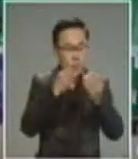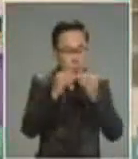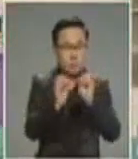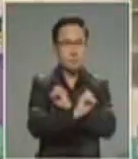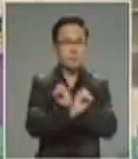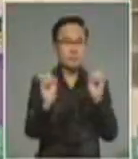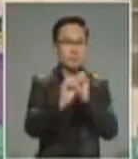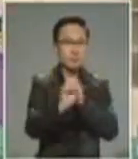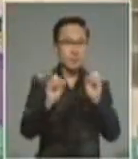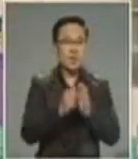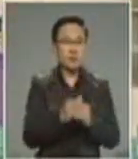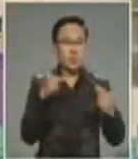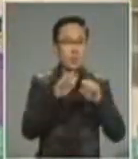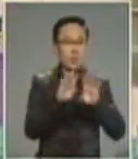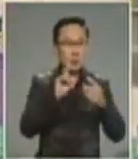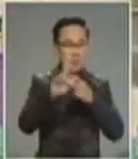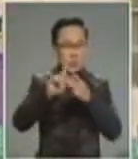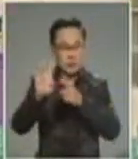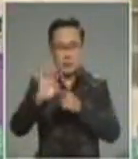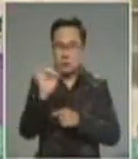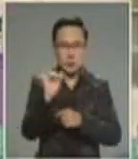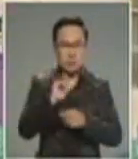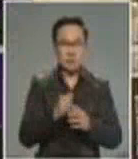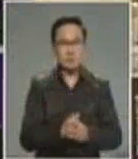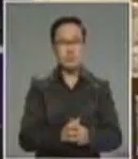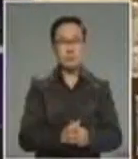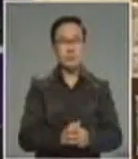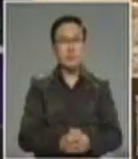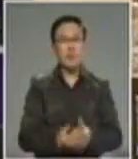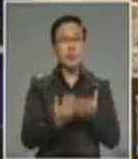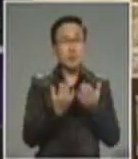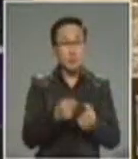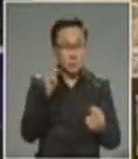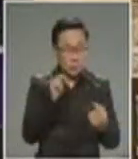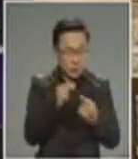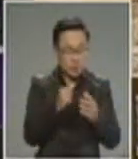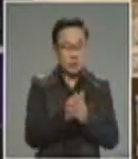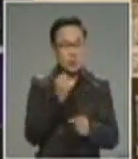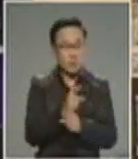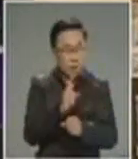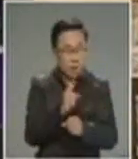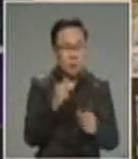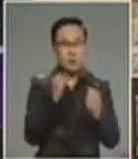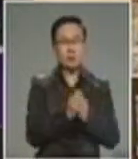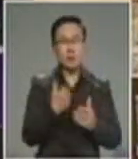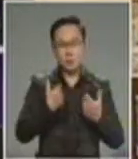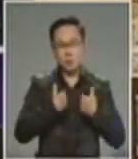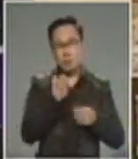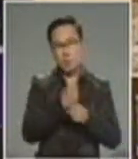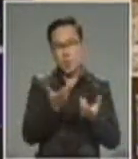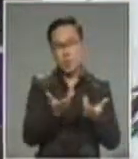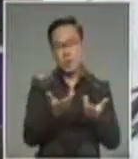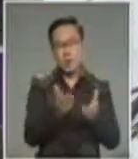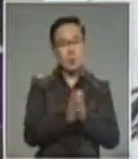ใดๆกับเจ้าหน้าที่ที่ประตู 1หรือประตู 4แต่อย่างใดนะครับส่วนจุดนี้นะครับขั้นตอนต่อไปจะมีการดำเนินการอย่างไรเจ้า